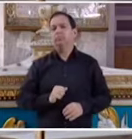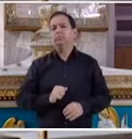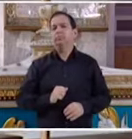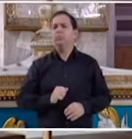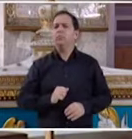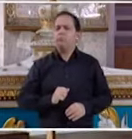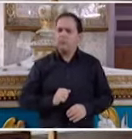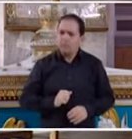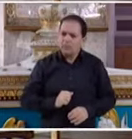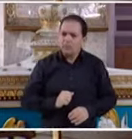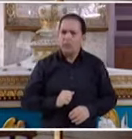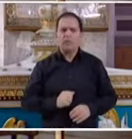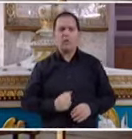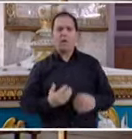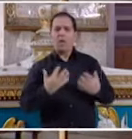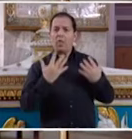ουχή 10